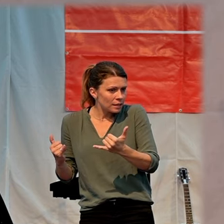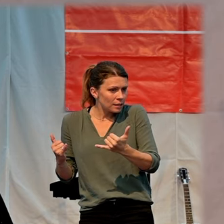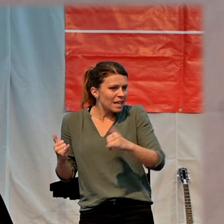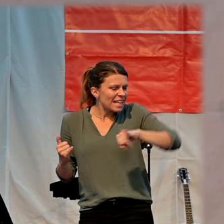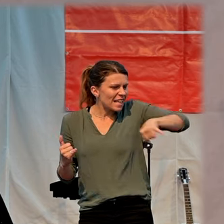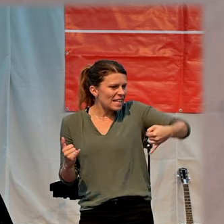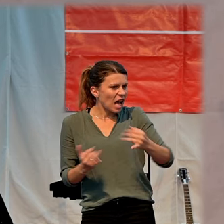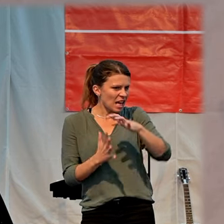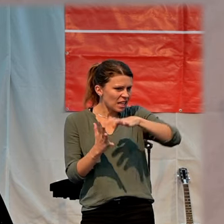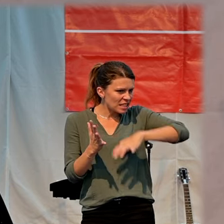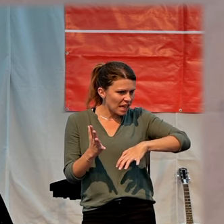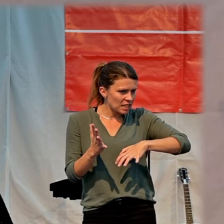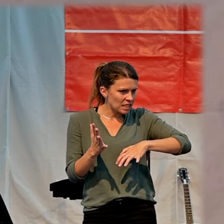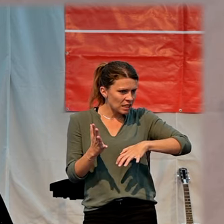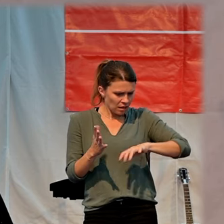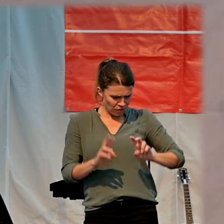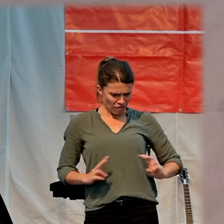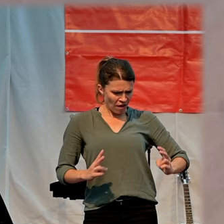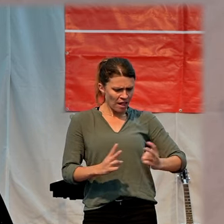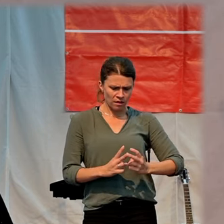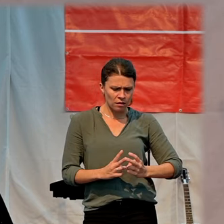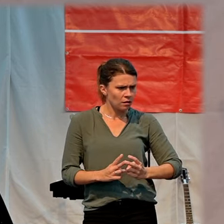lesen? Ist doch alles auf der Erde.